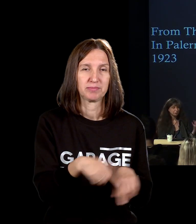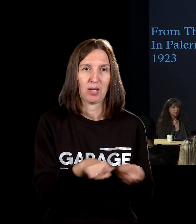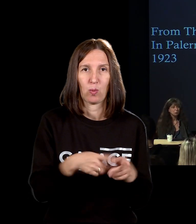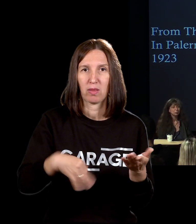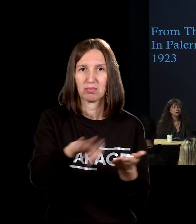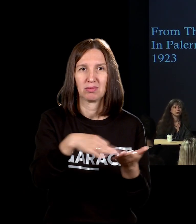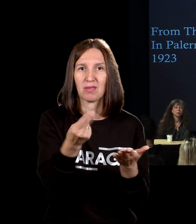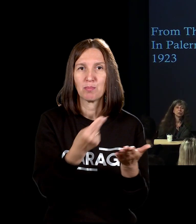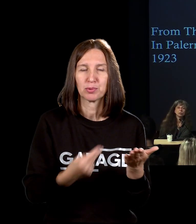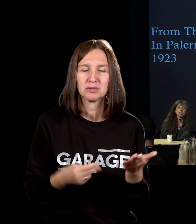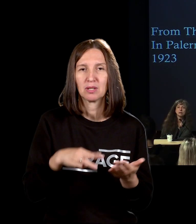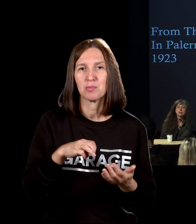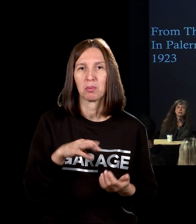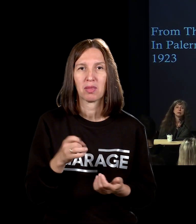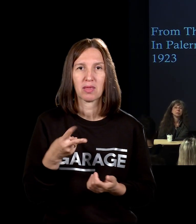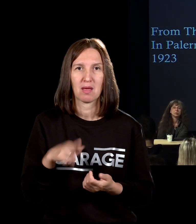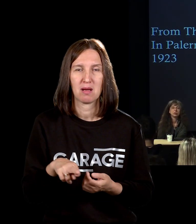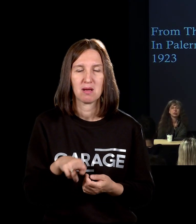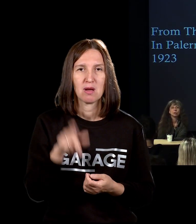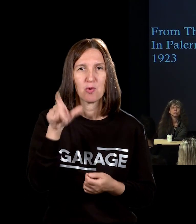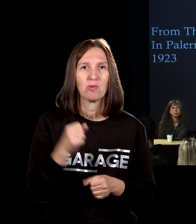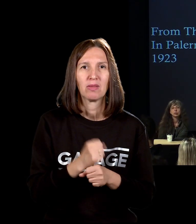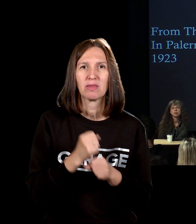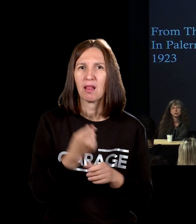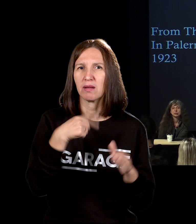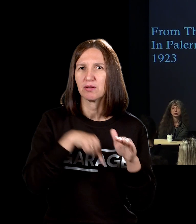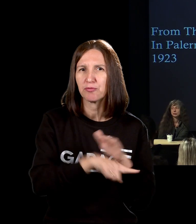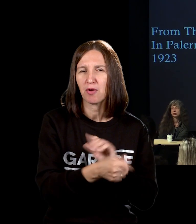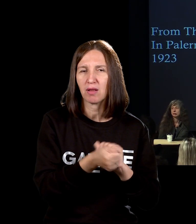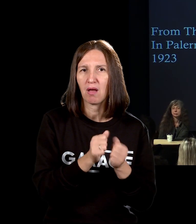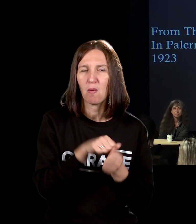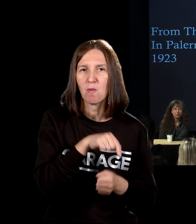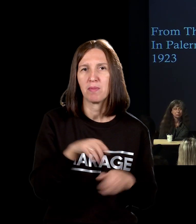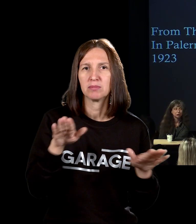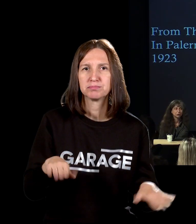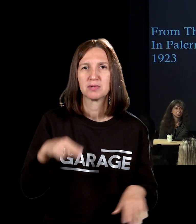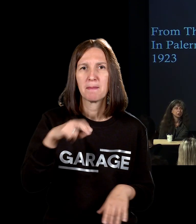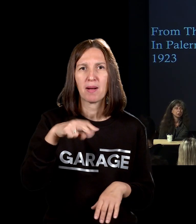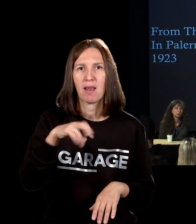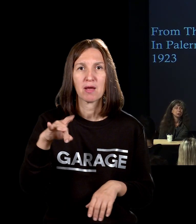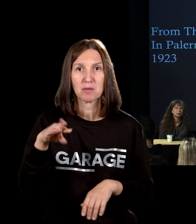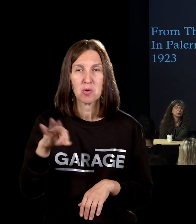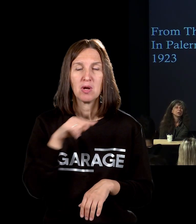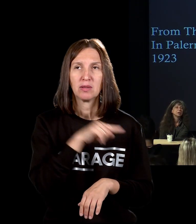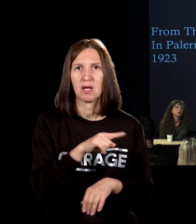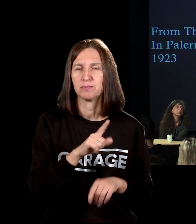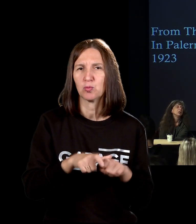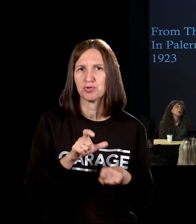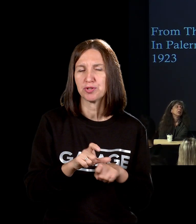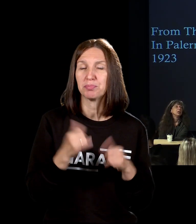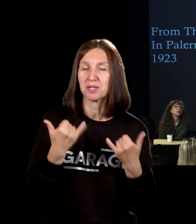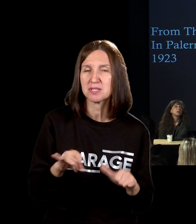который... мумии, которые он делает в катакомбах Палермо, где это там потрясающее такое жуткое место,